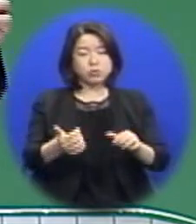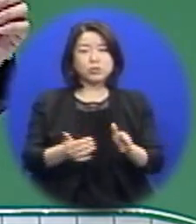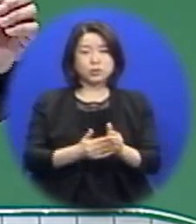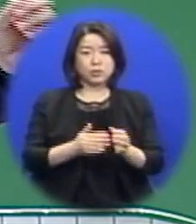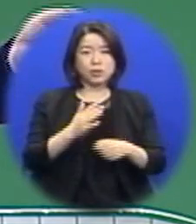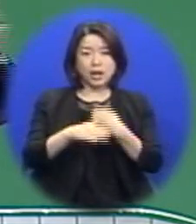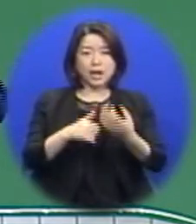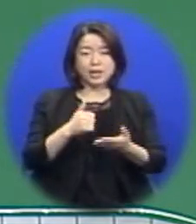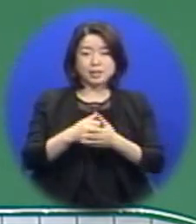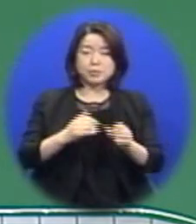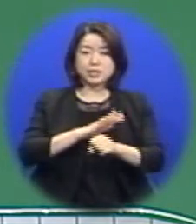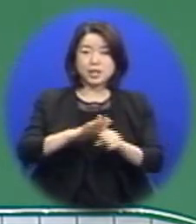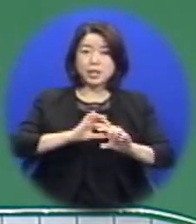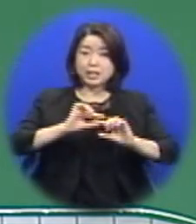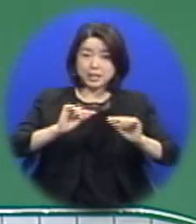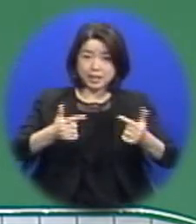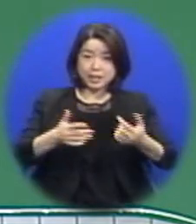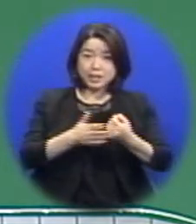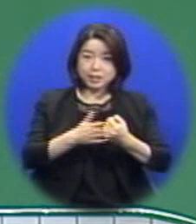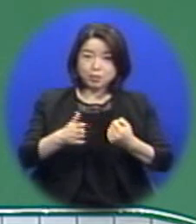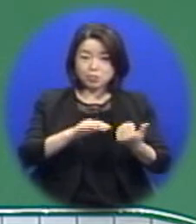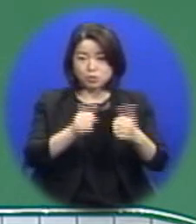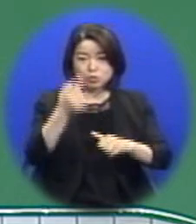사랑하지 않으셔서 그런 겁니까?